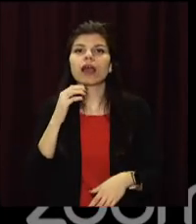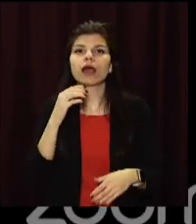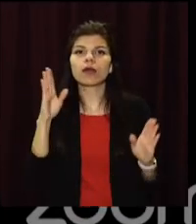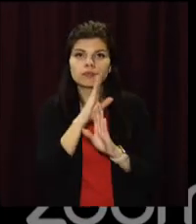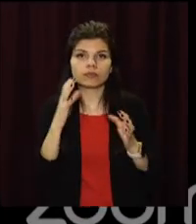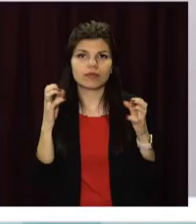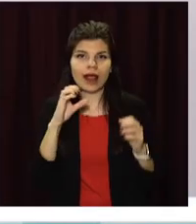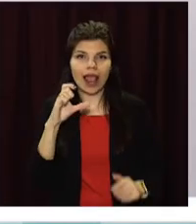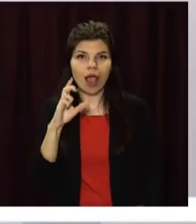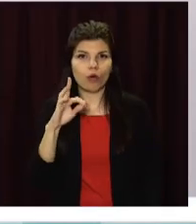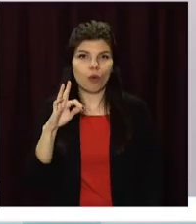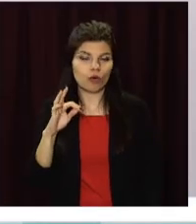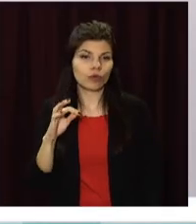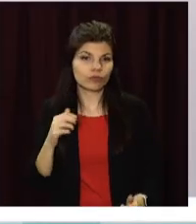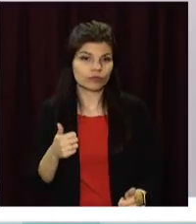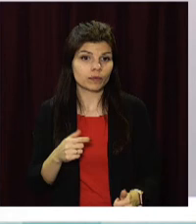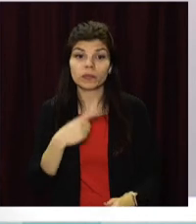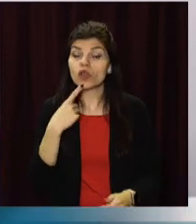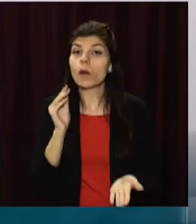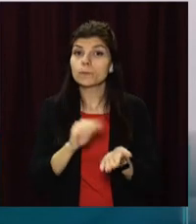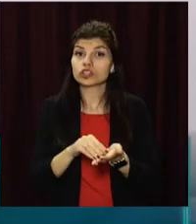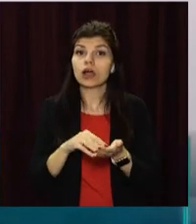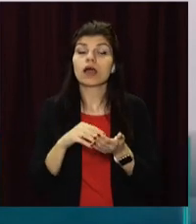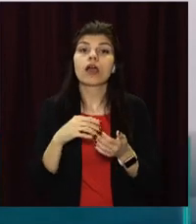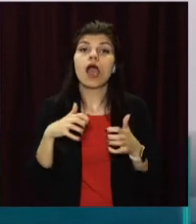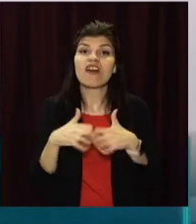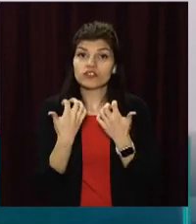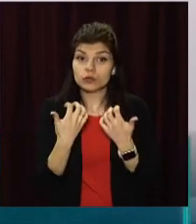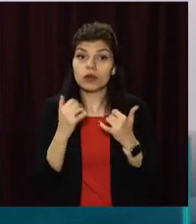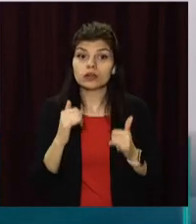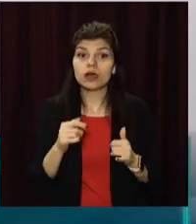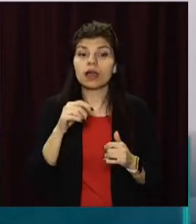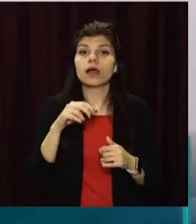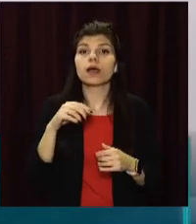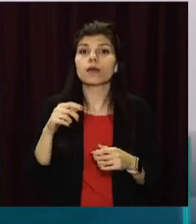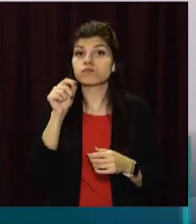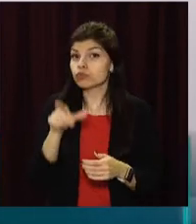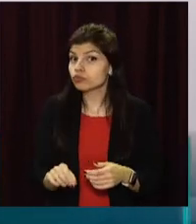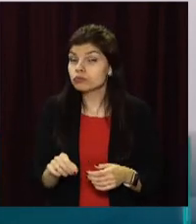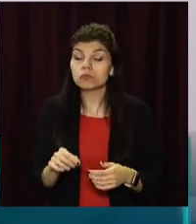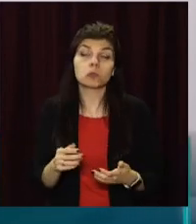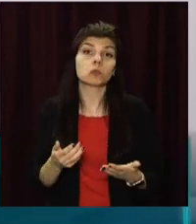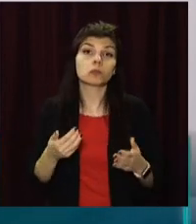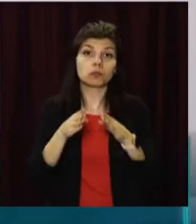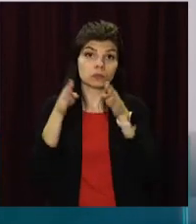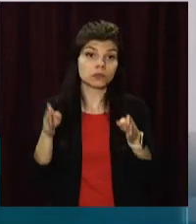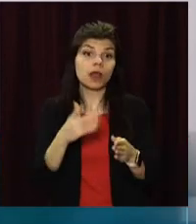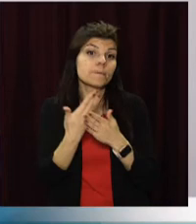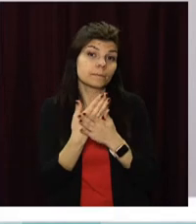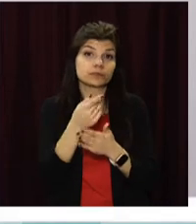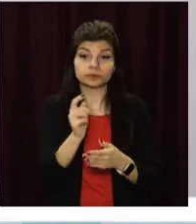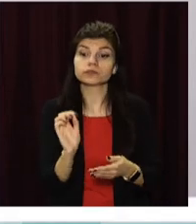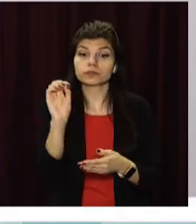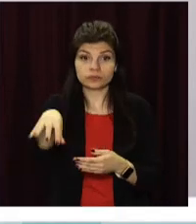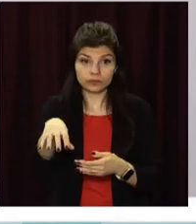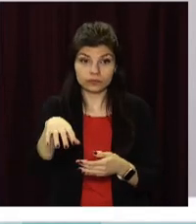екологічні. Поставити автомати для збирання ПЕТ-пляшки, а замість, коли ти кидаєш